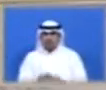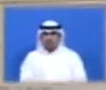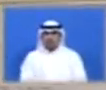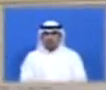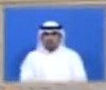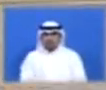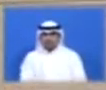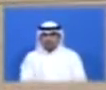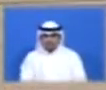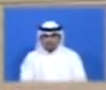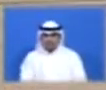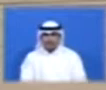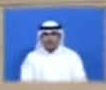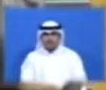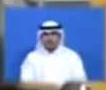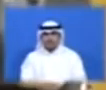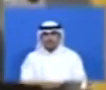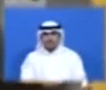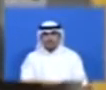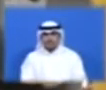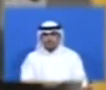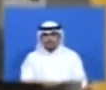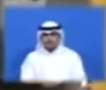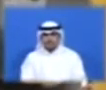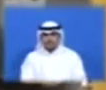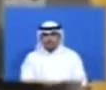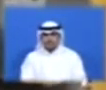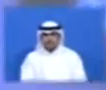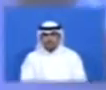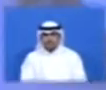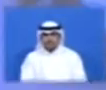طارئ. يوسف صفر، تلفزيون دولة الكويت.